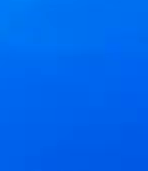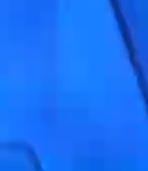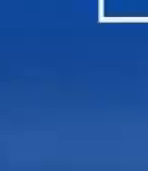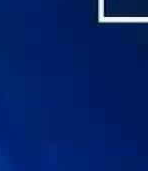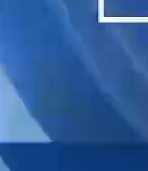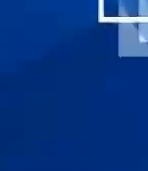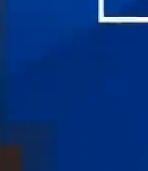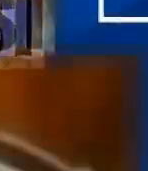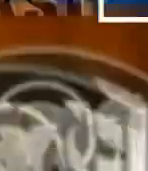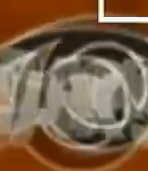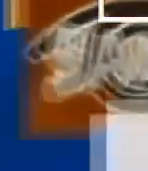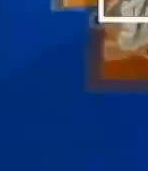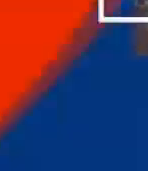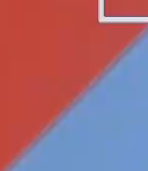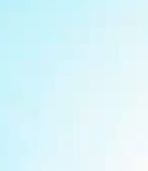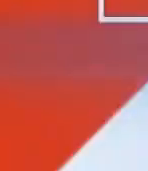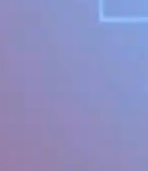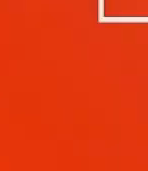pa.